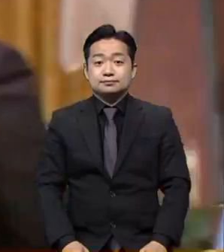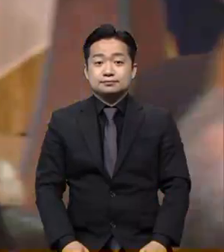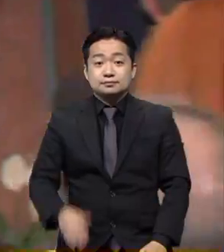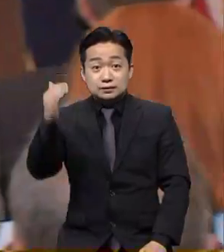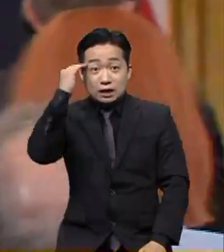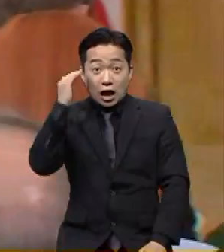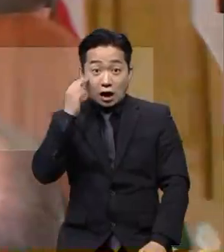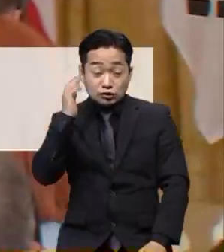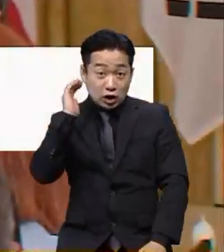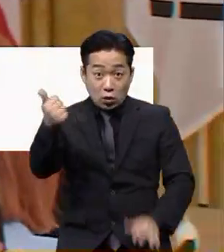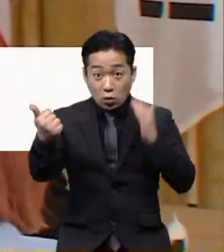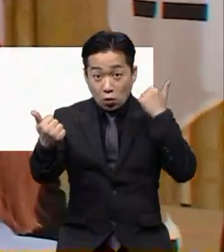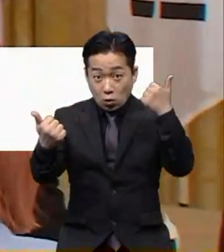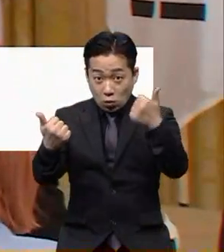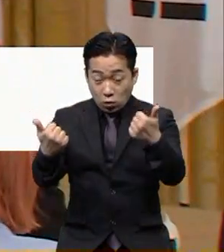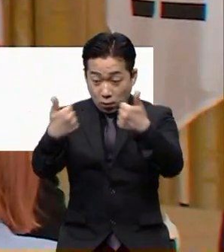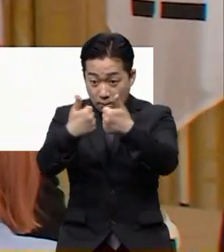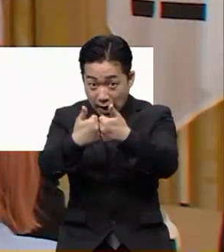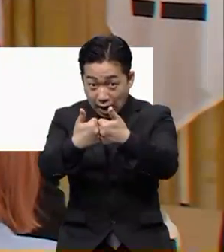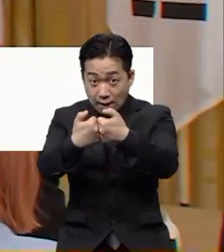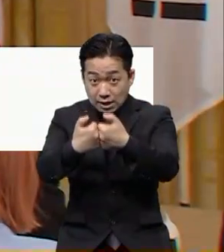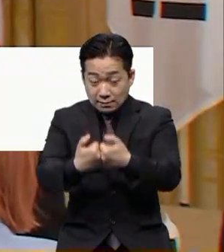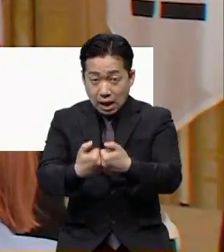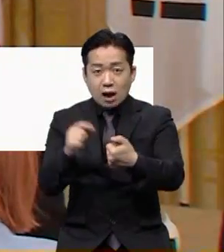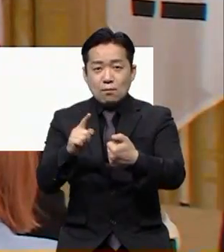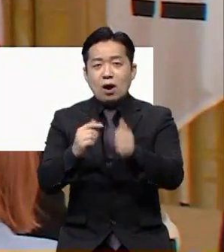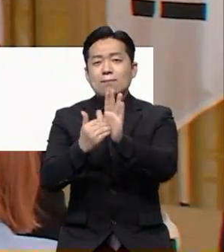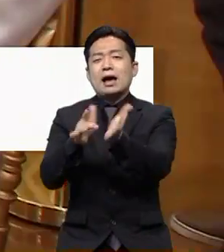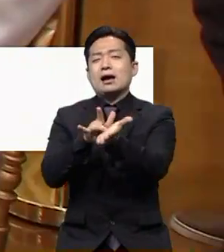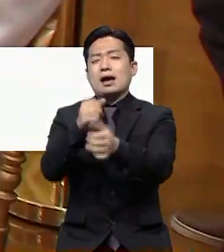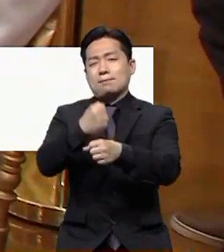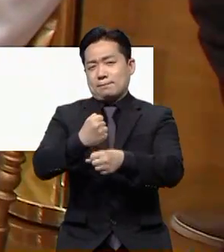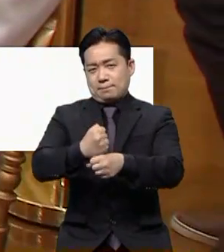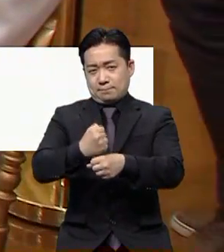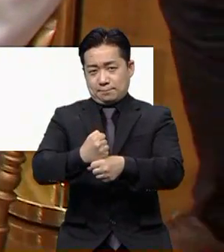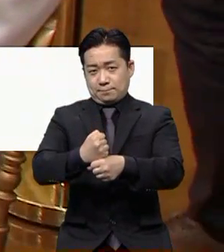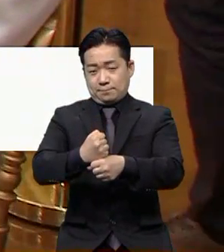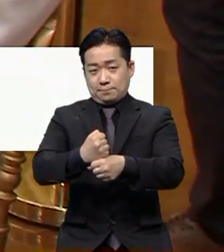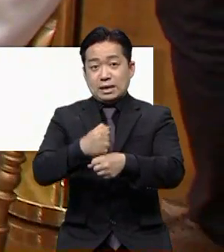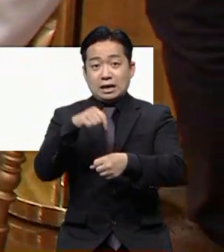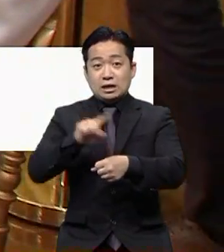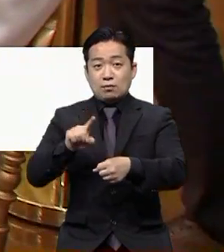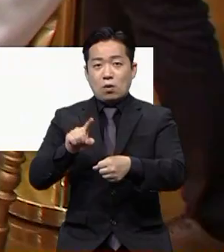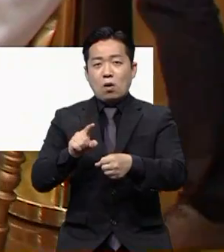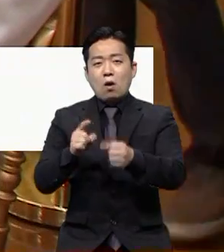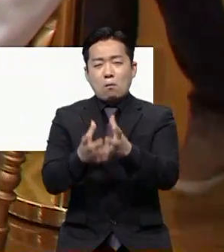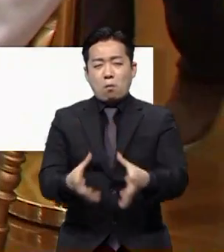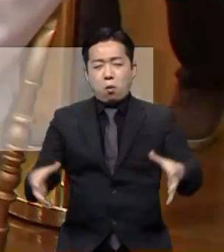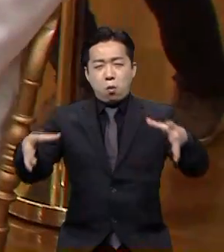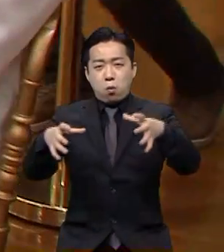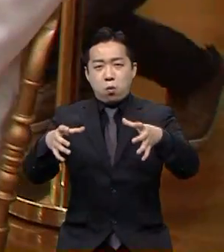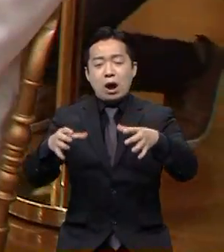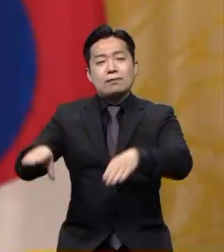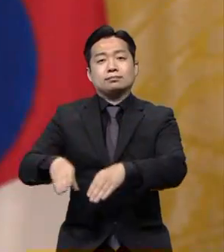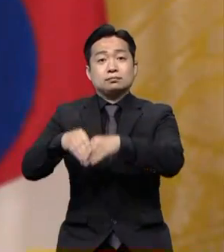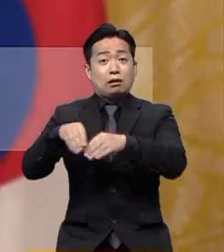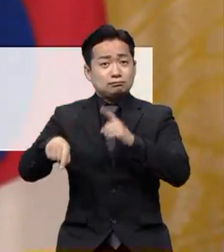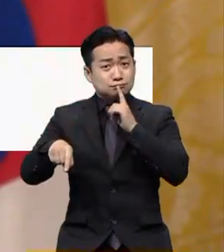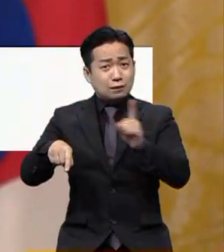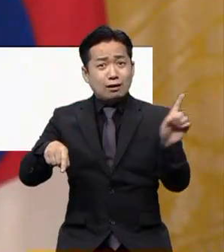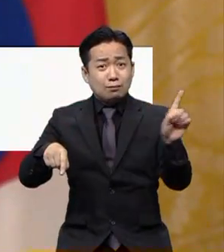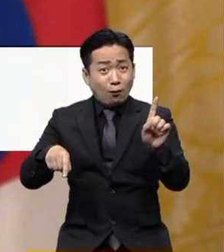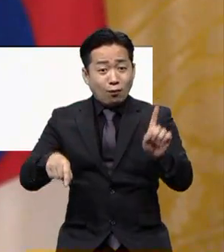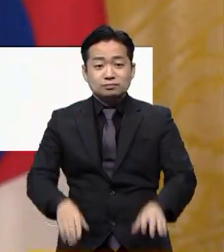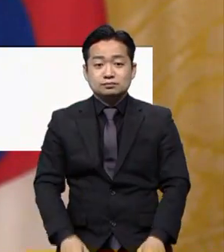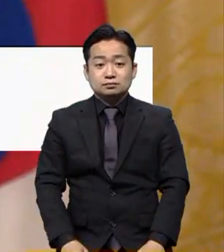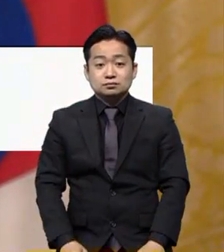한미 정상은 백신을 안전하고 효과적으로 생산할 수 있도록 포괄적 파트너십을 구축하기로 했습니다.